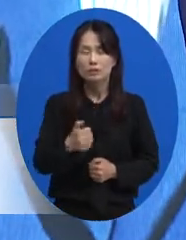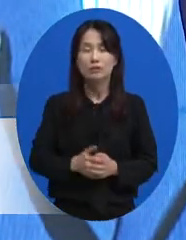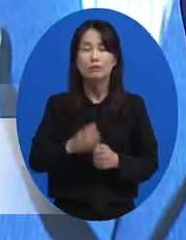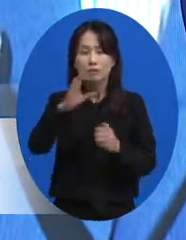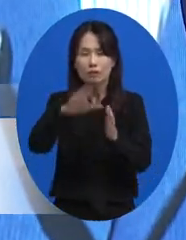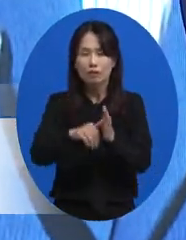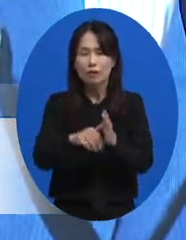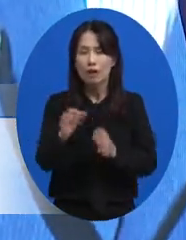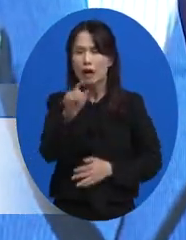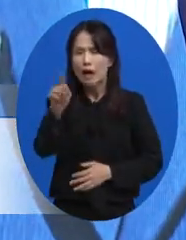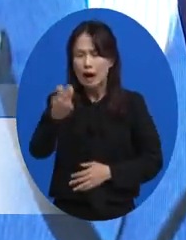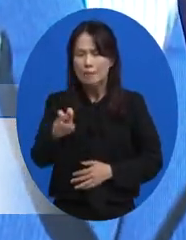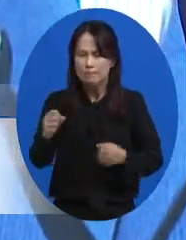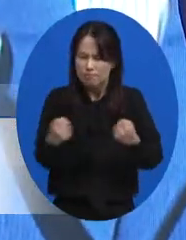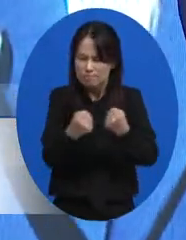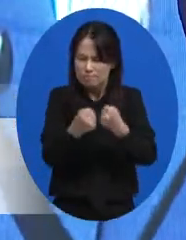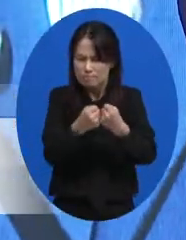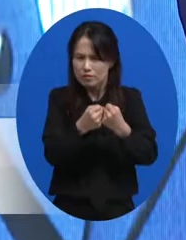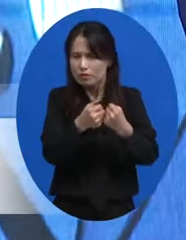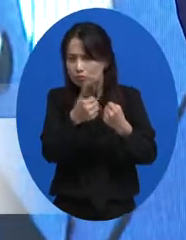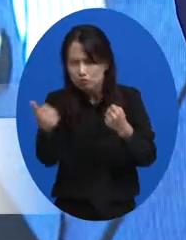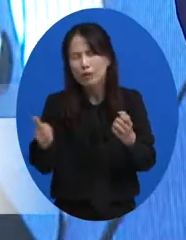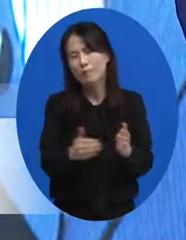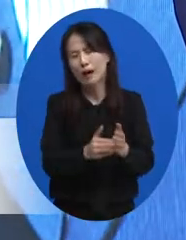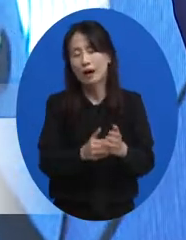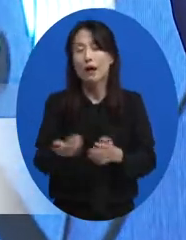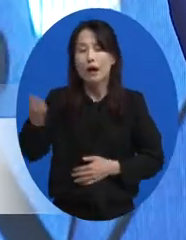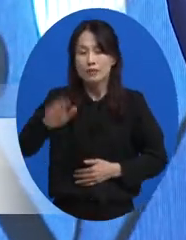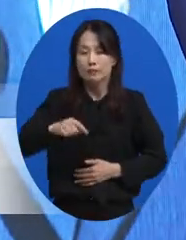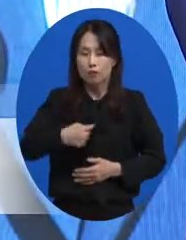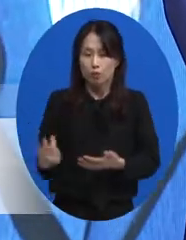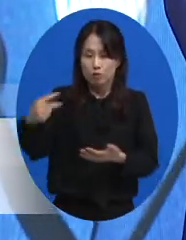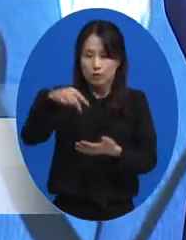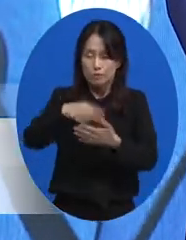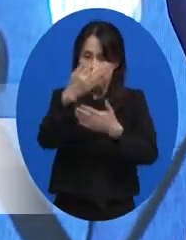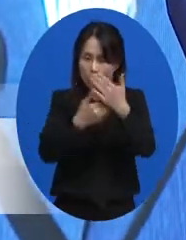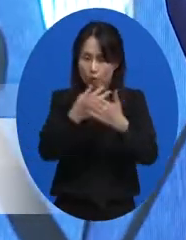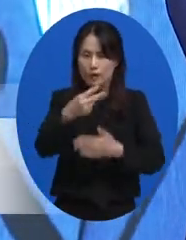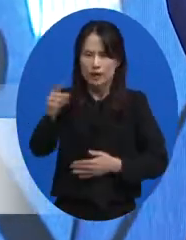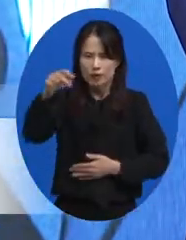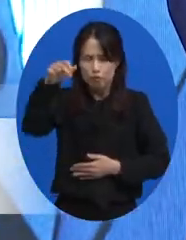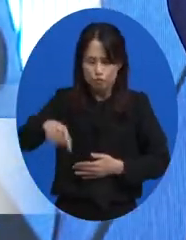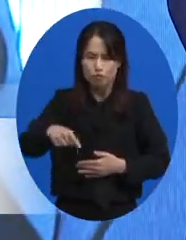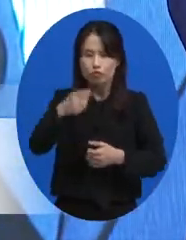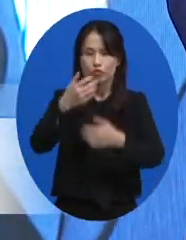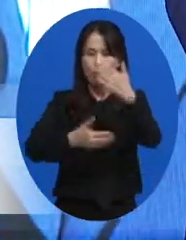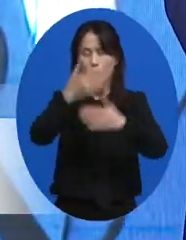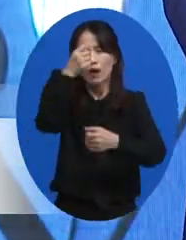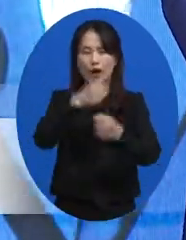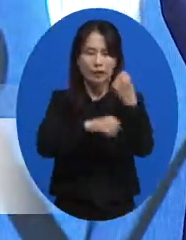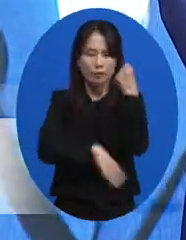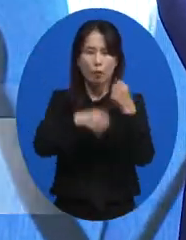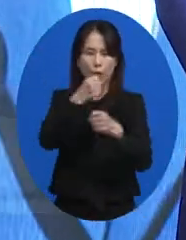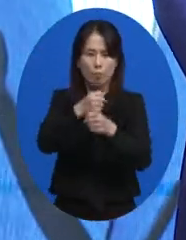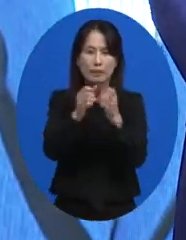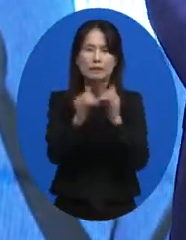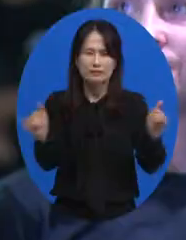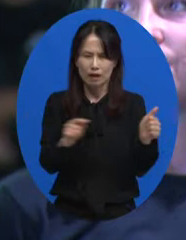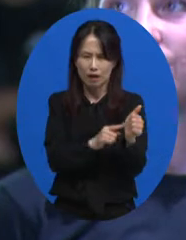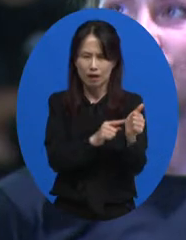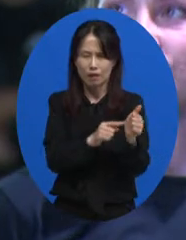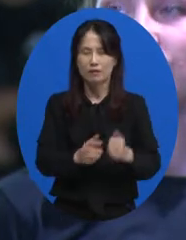하는 젊은 나이에 암과 팀에 와서 돌아가셨지만 오늘날 우리 독립영화와 다큐멘터리 초섭을 닦으신